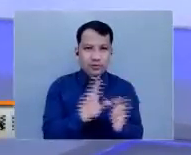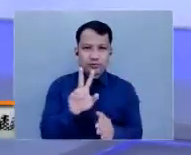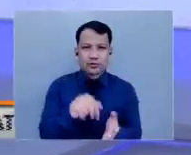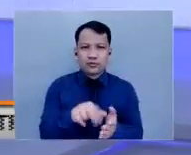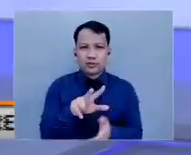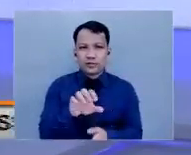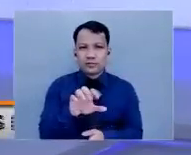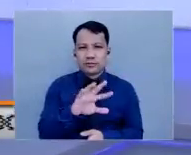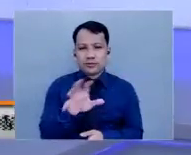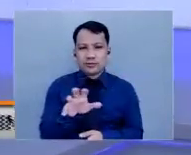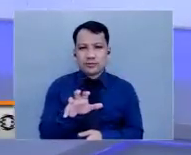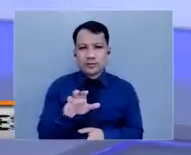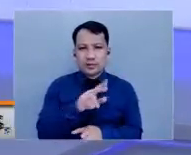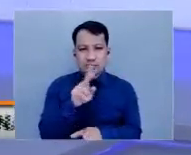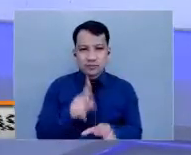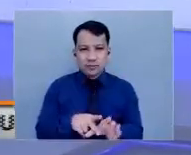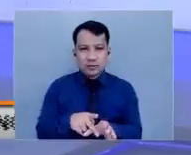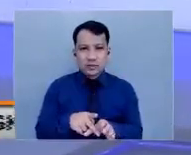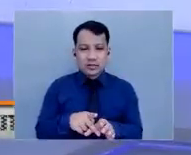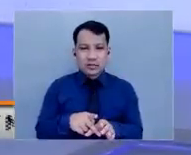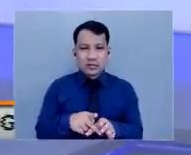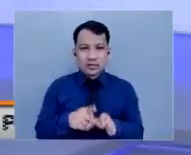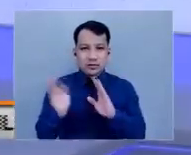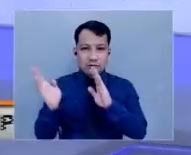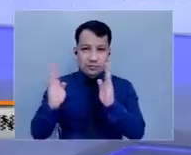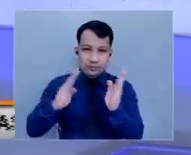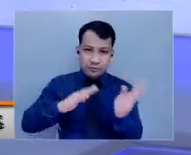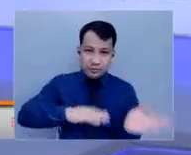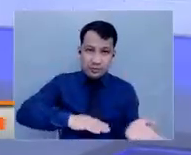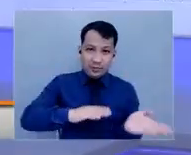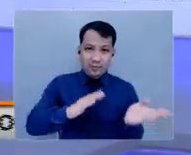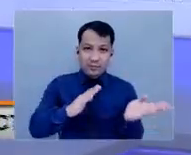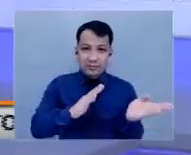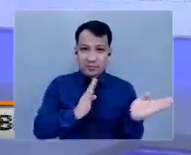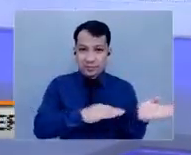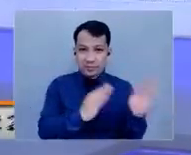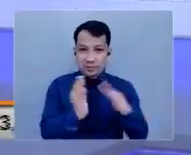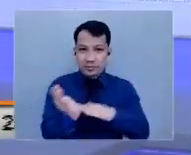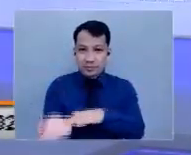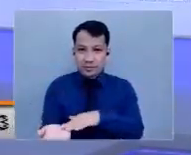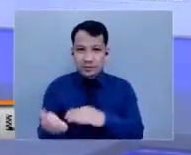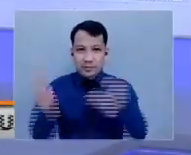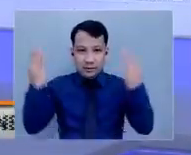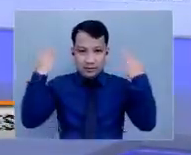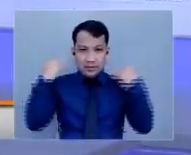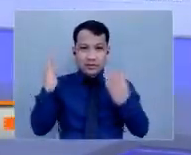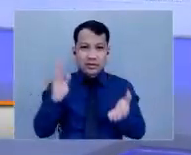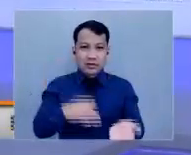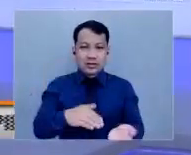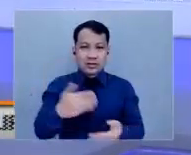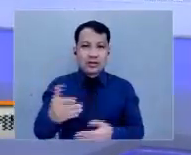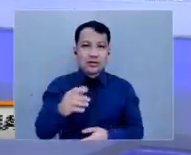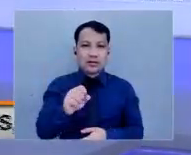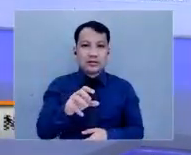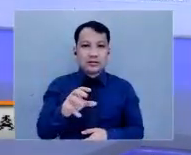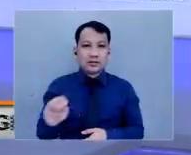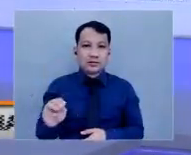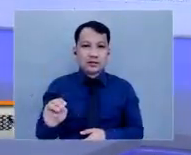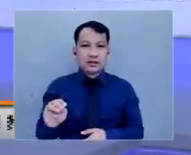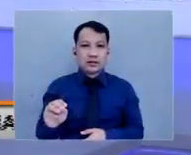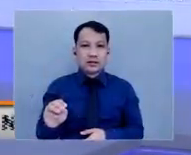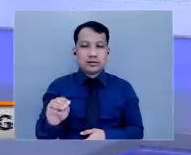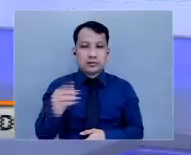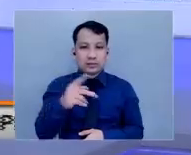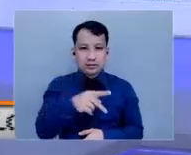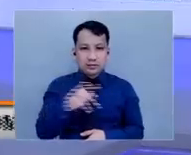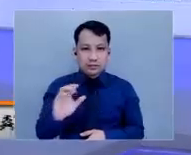2,355 participants ang tumumba ala domino habang may mga kutsyon sa kanilang likod sa SMX Mall of Asia sa